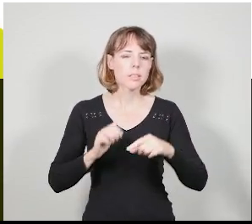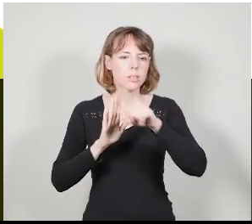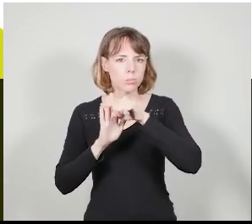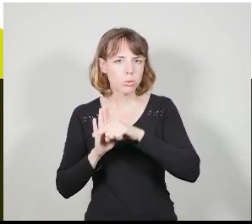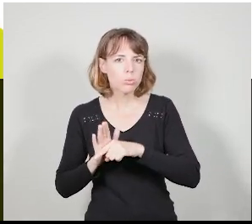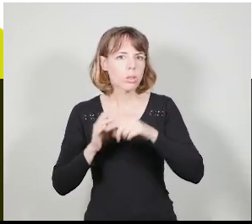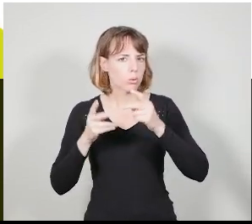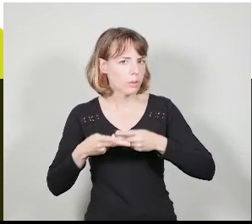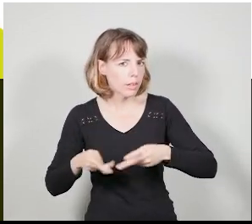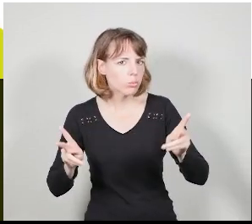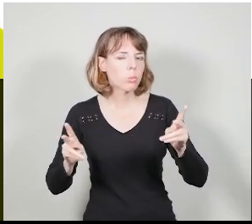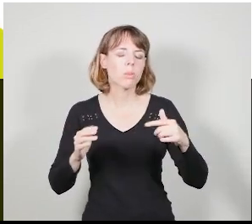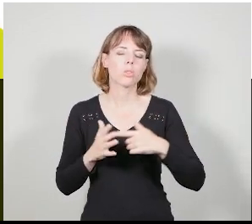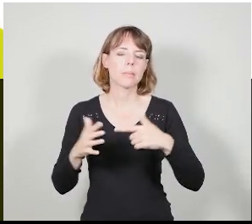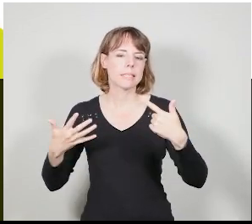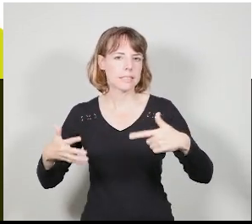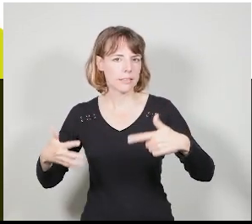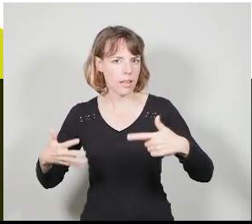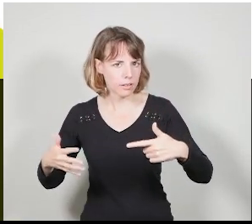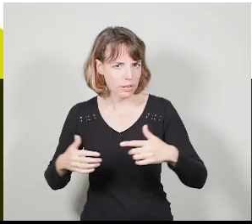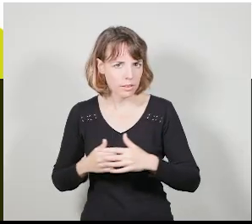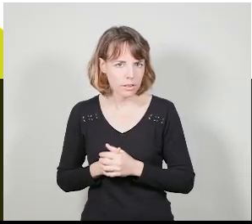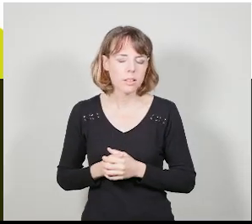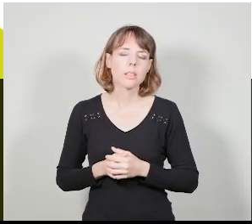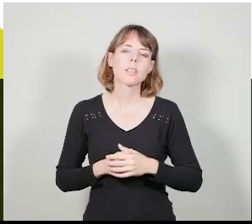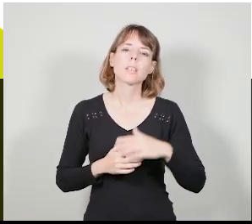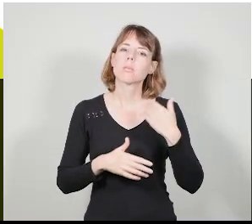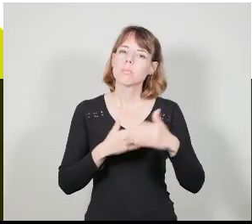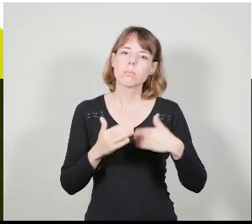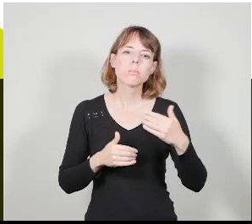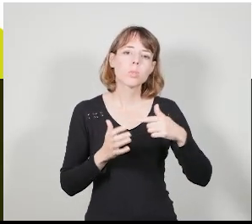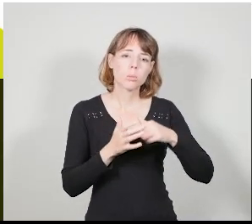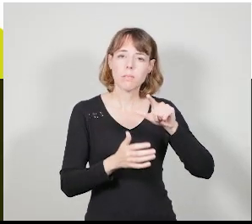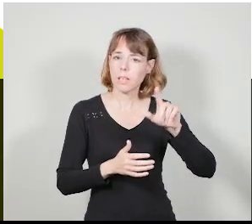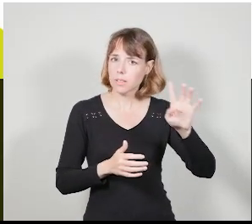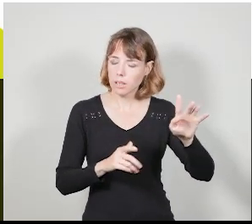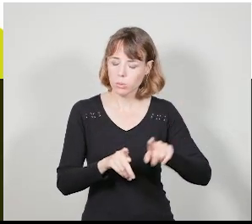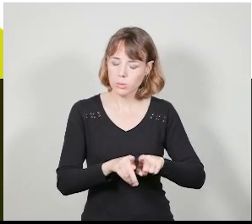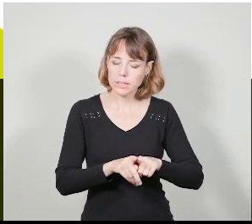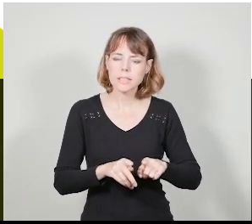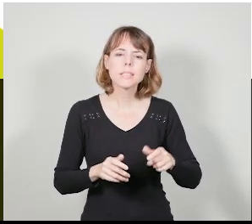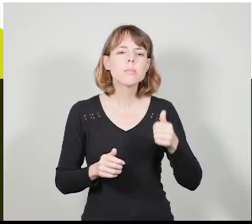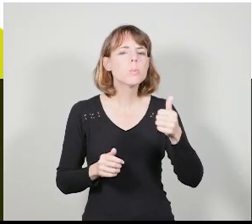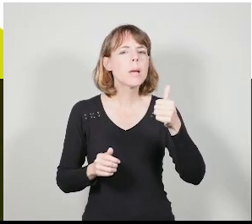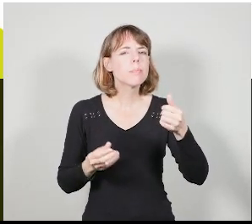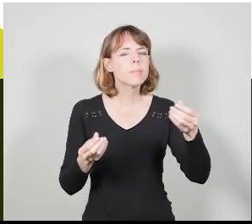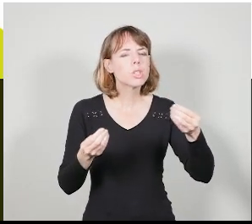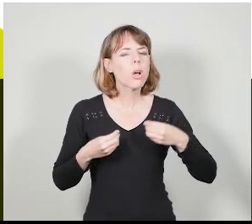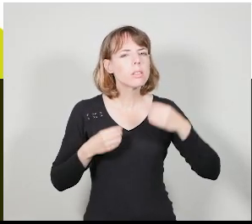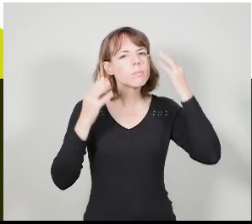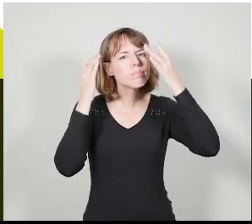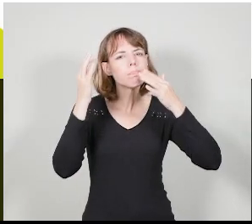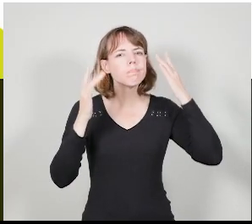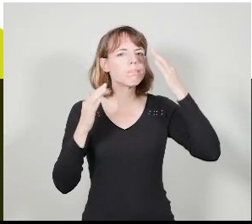autorisations de 2017, son élargissement à l'enfant 124. Qu'est-ce qui vous surprend? Qu'est-ce qu'aussi peut vous inquiéter dans ce mouvement